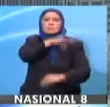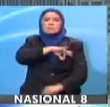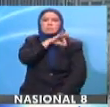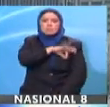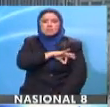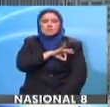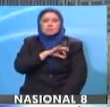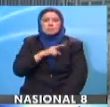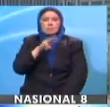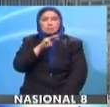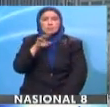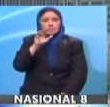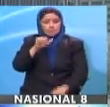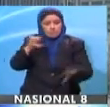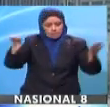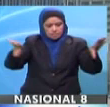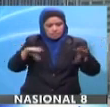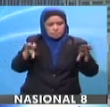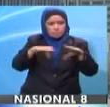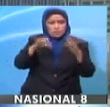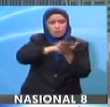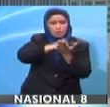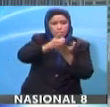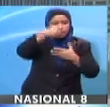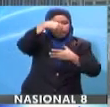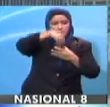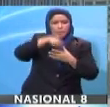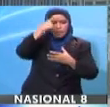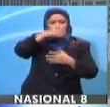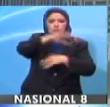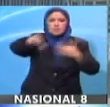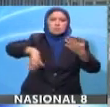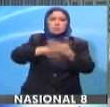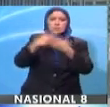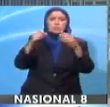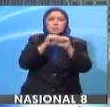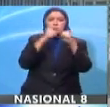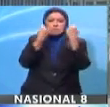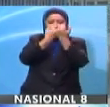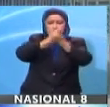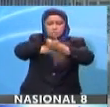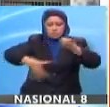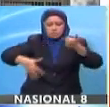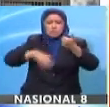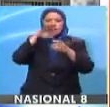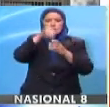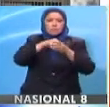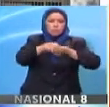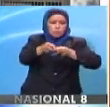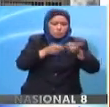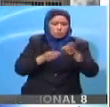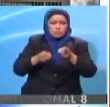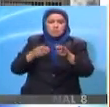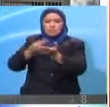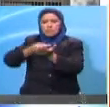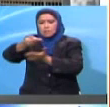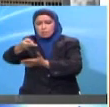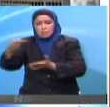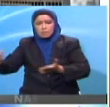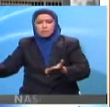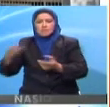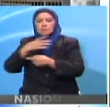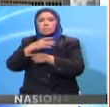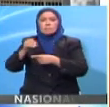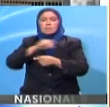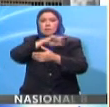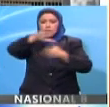yangelah makanenguditan sejak du bulan lalu ke atas semua anak syarikatnya ini termasuk pengurusan dan pelaburan mara incorporated serta laporan yang